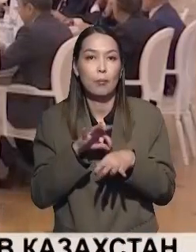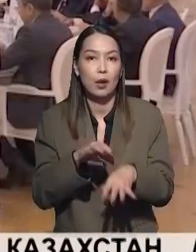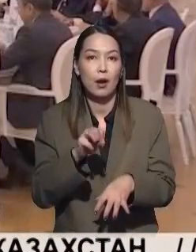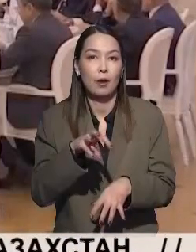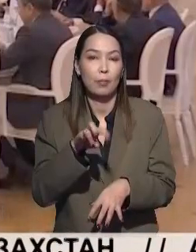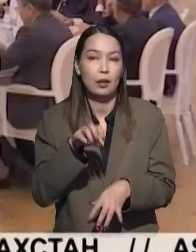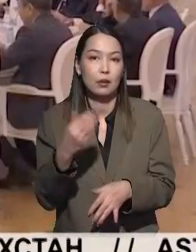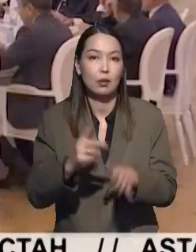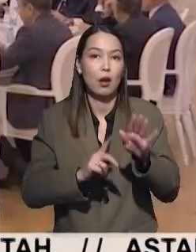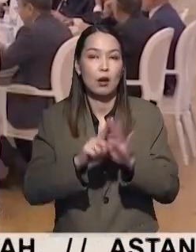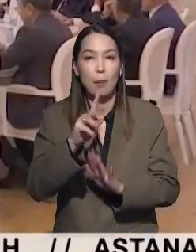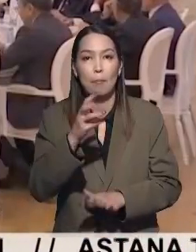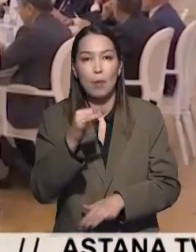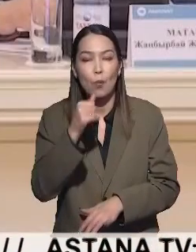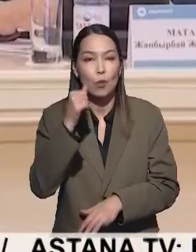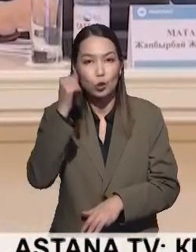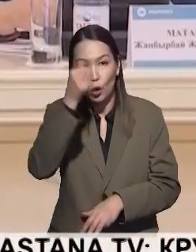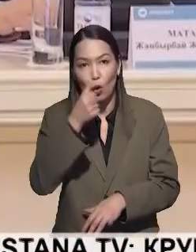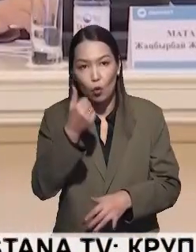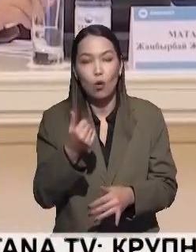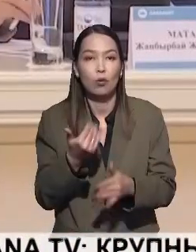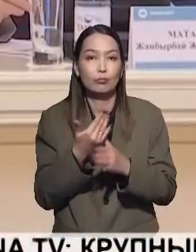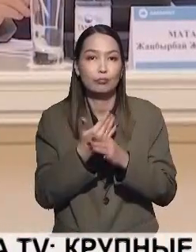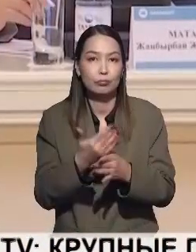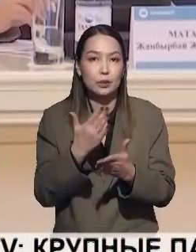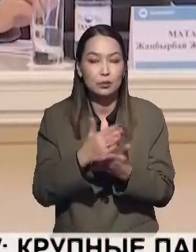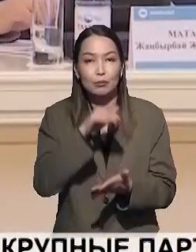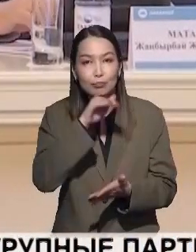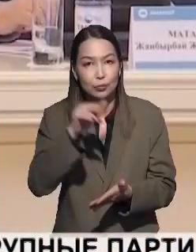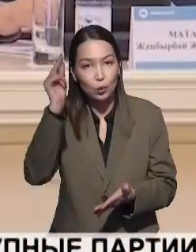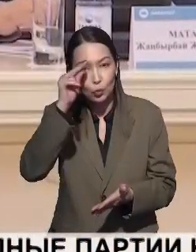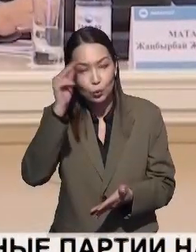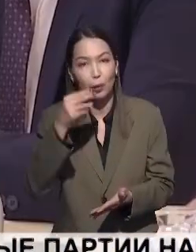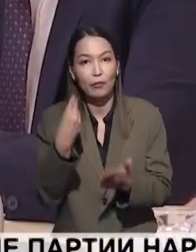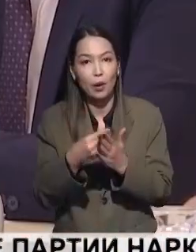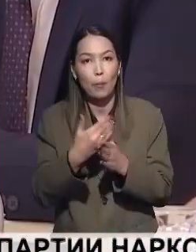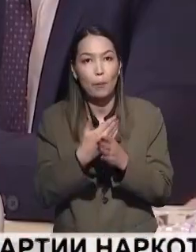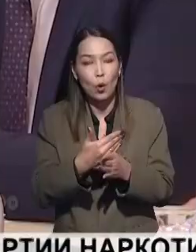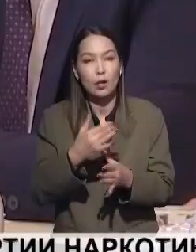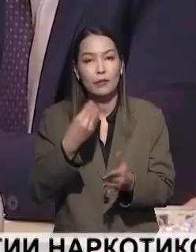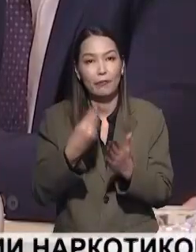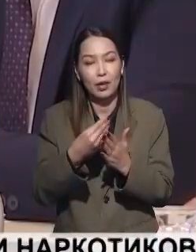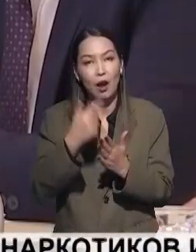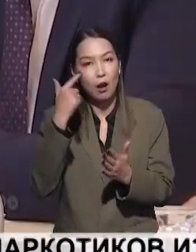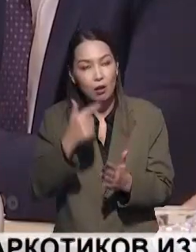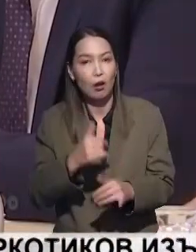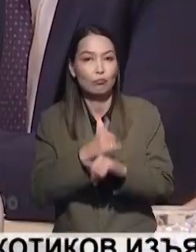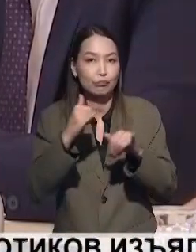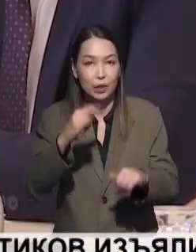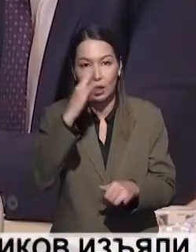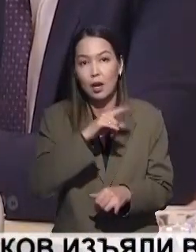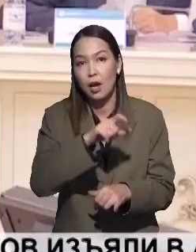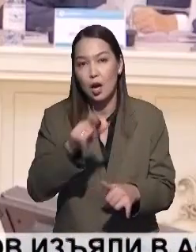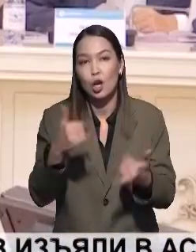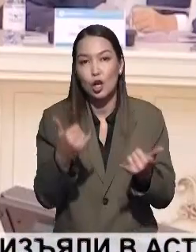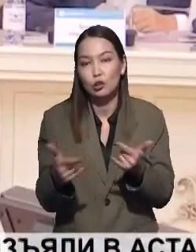мае прошлого года и предусматривает оказание квалифицированной финансовой и правовой помощи и повышение финансовой грамотности казахстанцев. Сейчас он